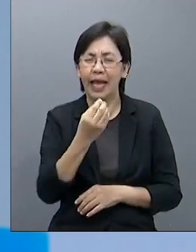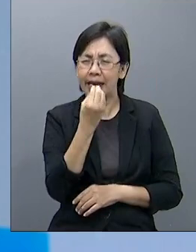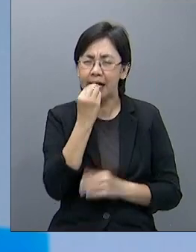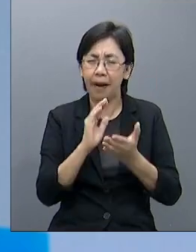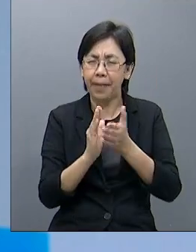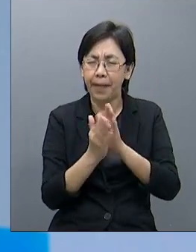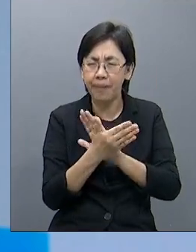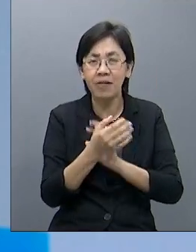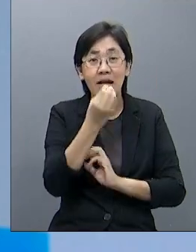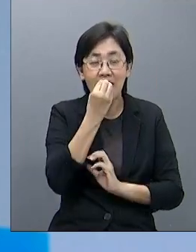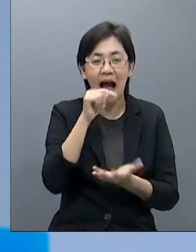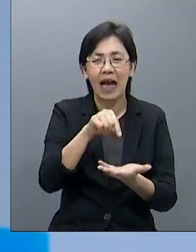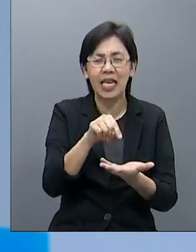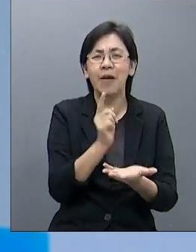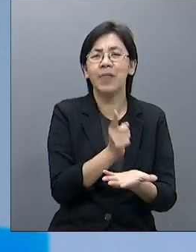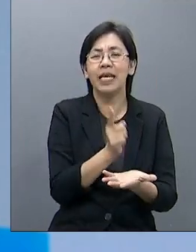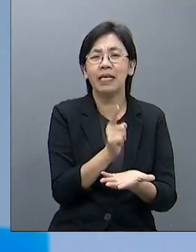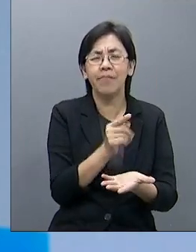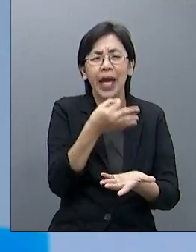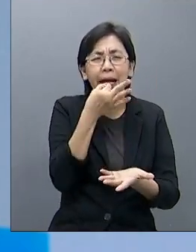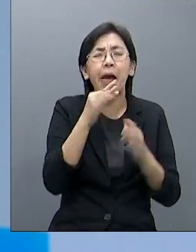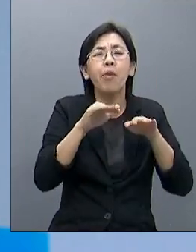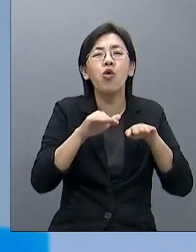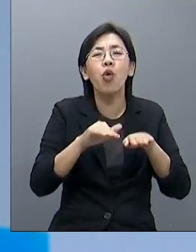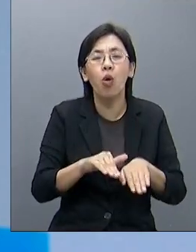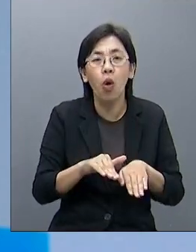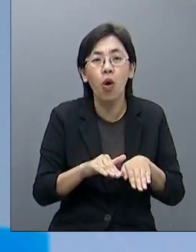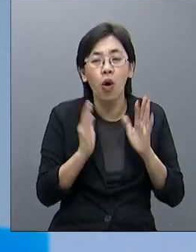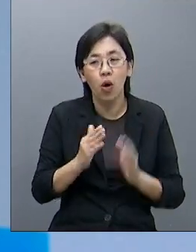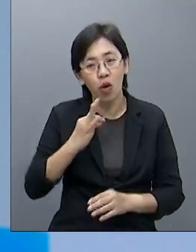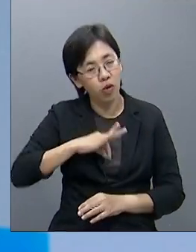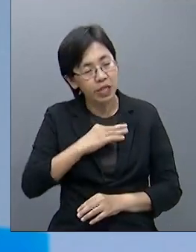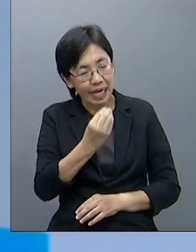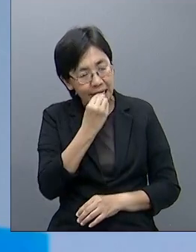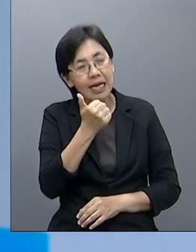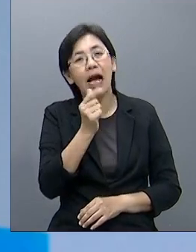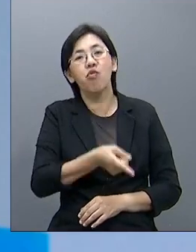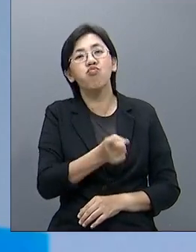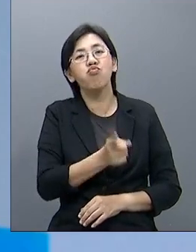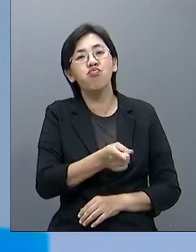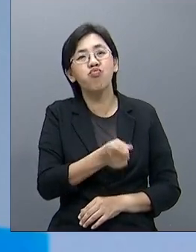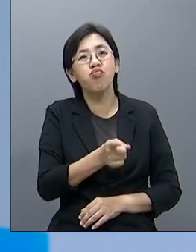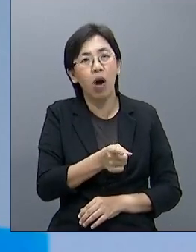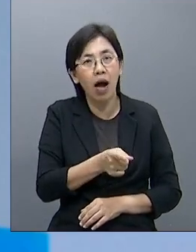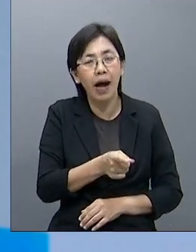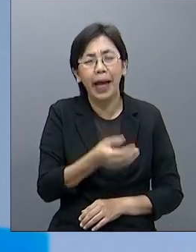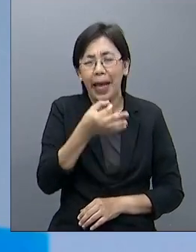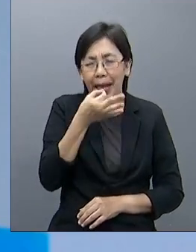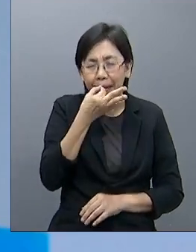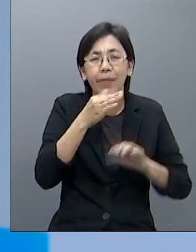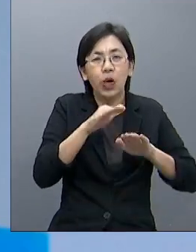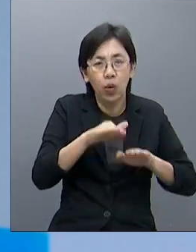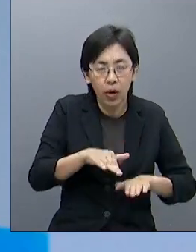Wi-Fi En ม holidays ให้ ynพมผ